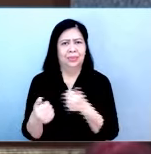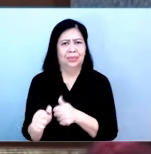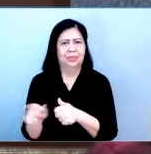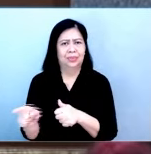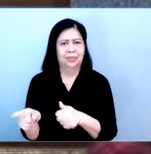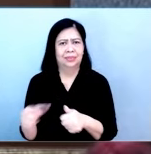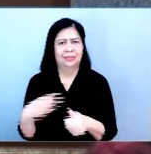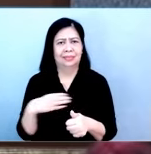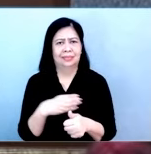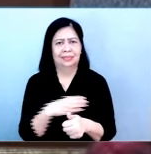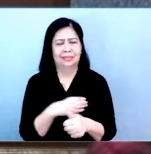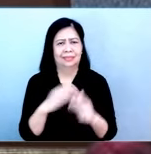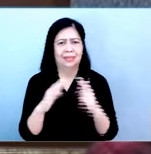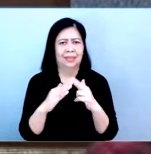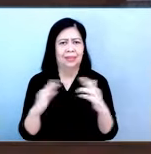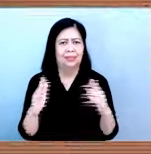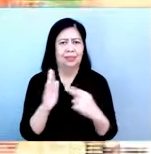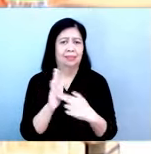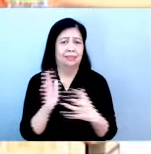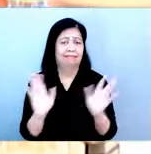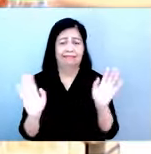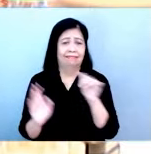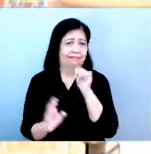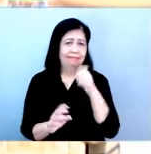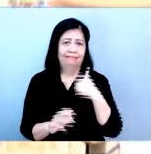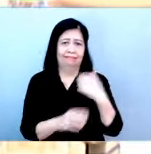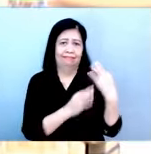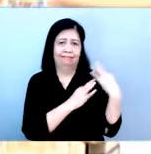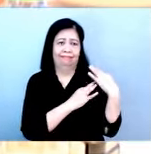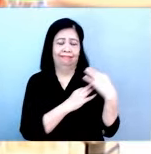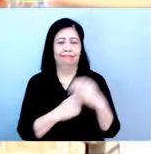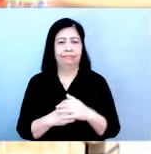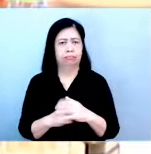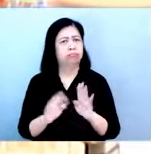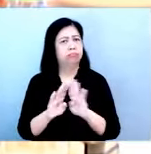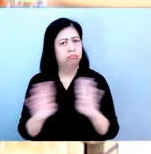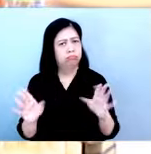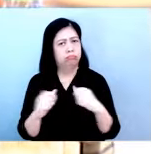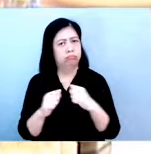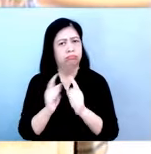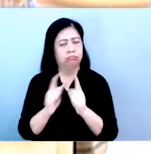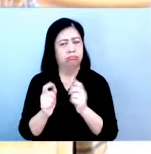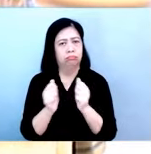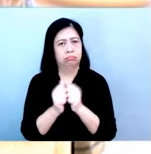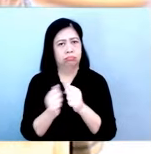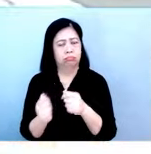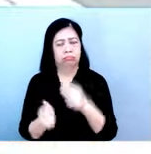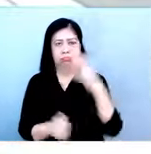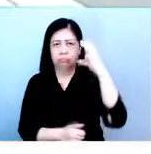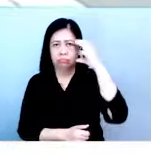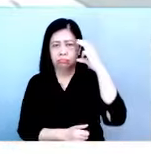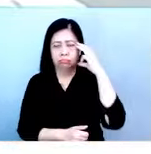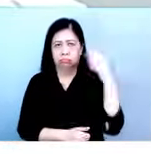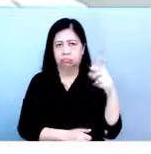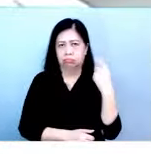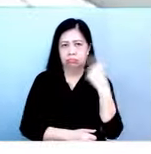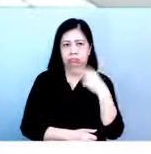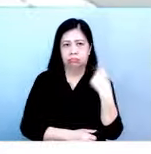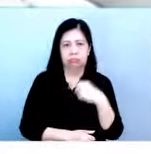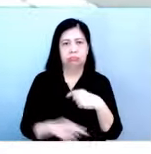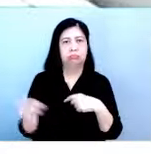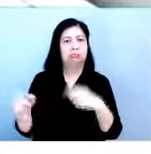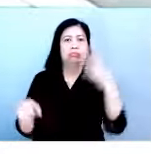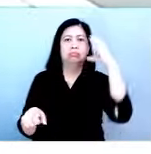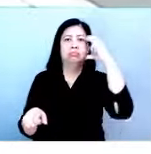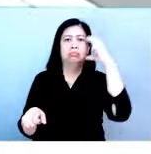of Representatives at hindi na po natin kasalanan yun. Bukas naman daw si Zubiri na makipag-usap kay House Speaker Martin Romualdez. Si Romualdez ang itinuturo